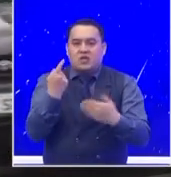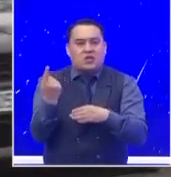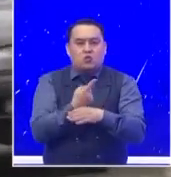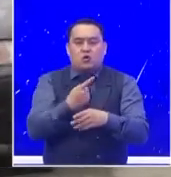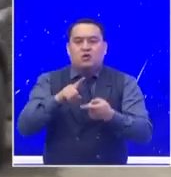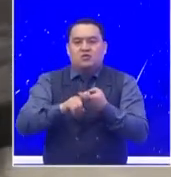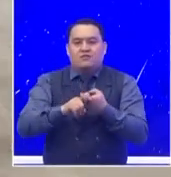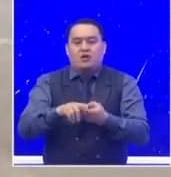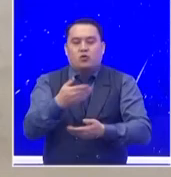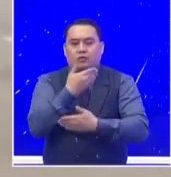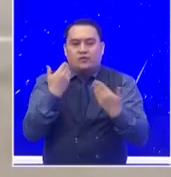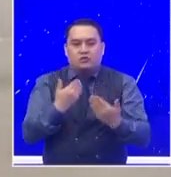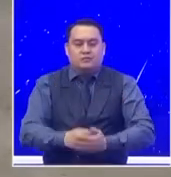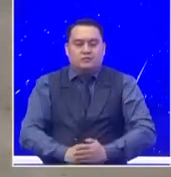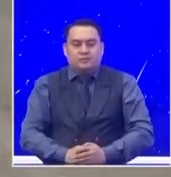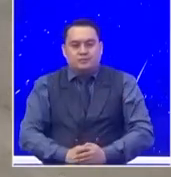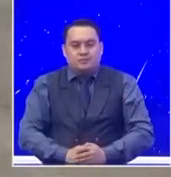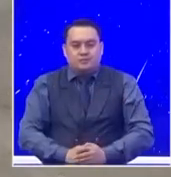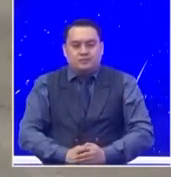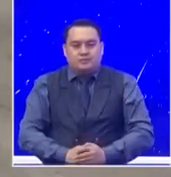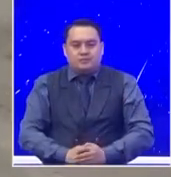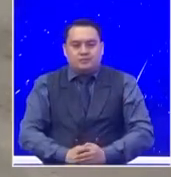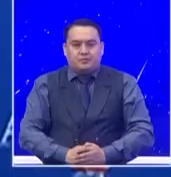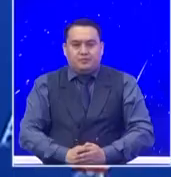единого случая заражения коронавирусом.